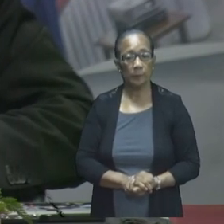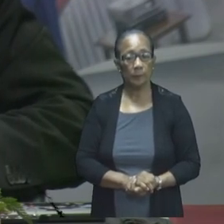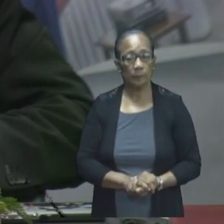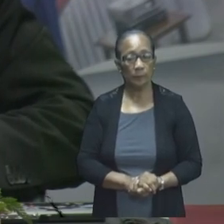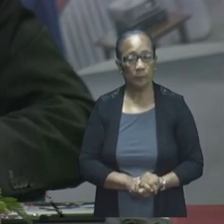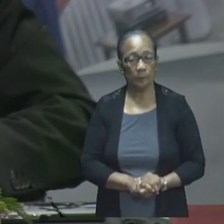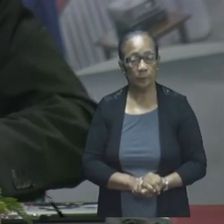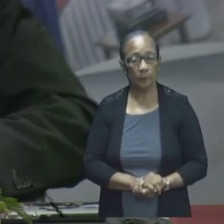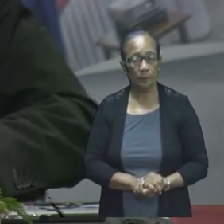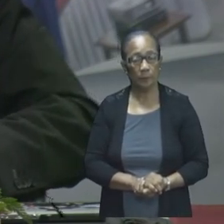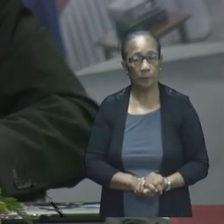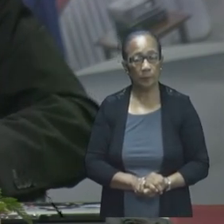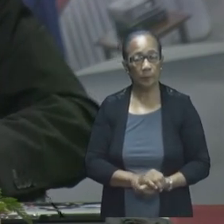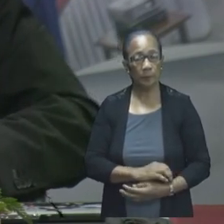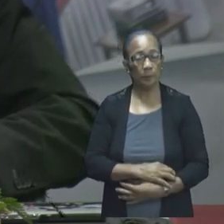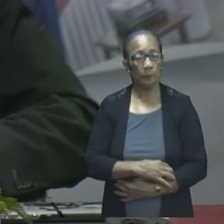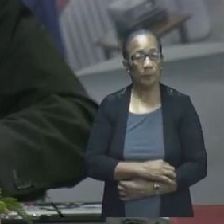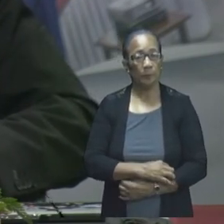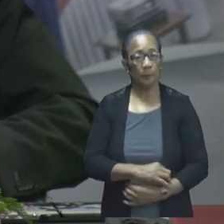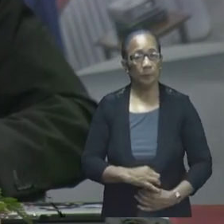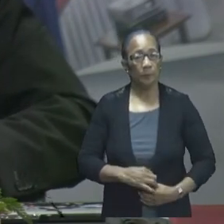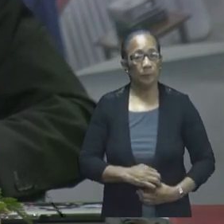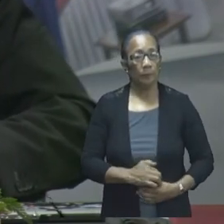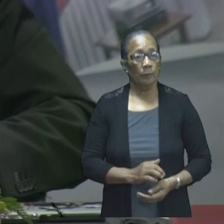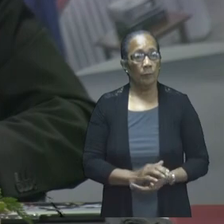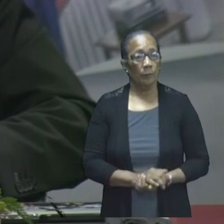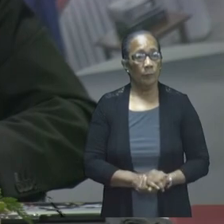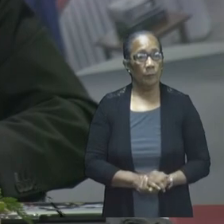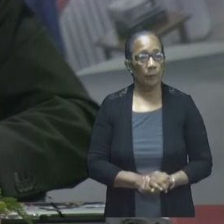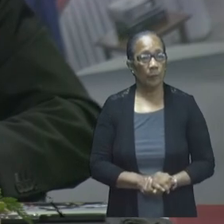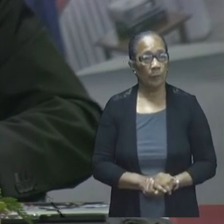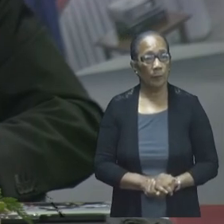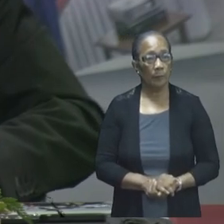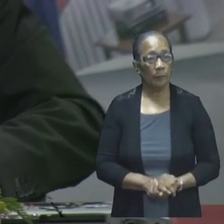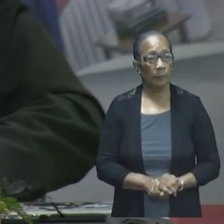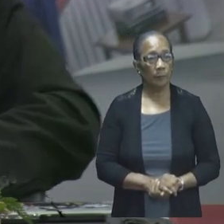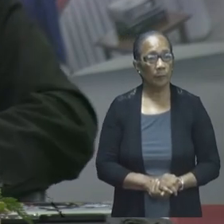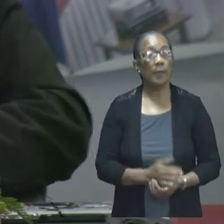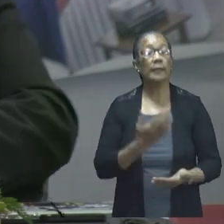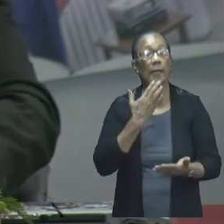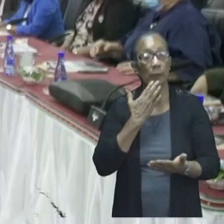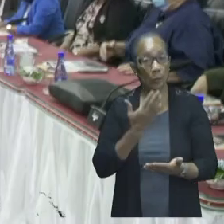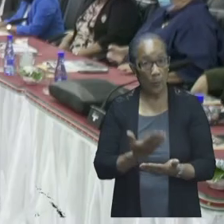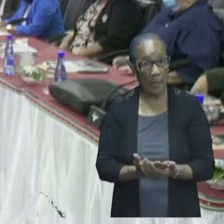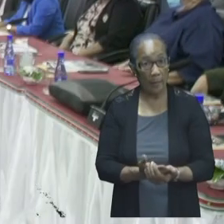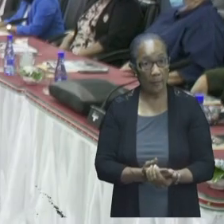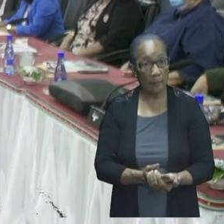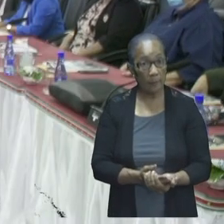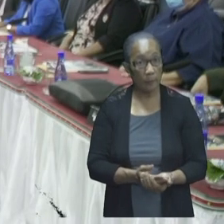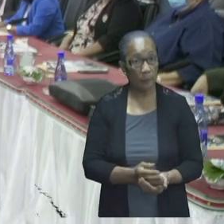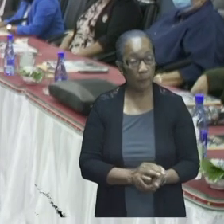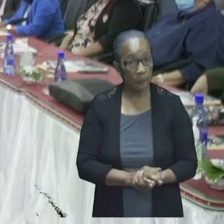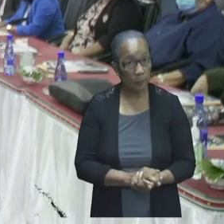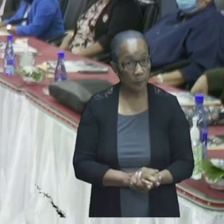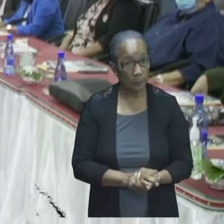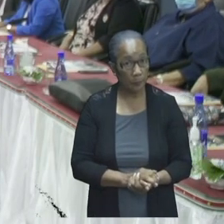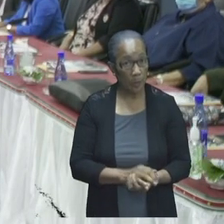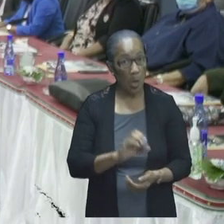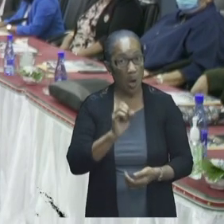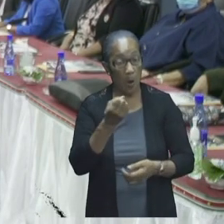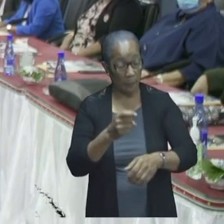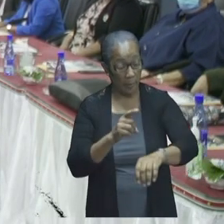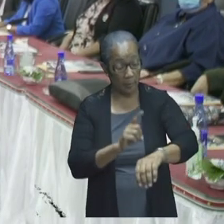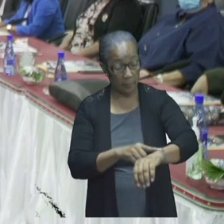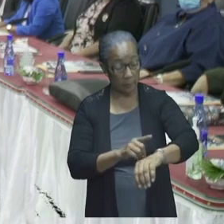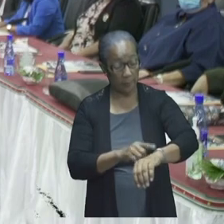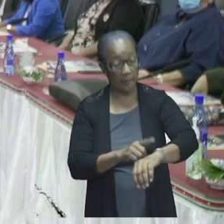ja dat was dank u wel om vanwege de tijd die